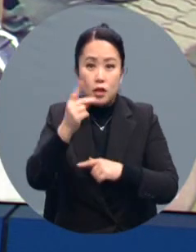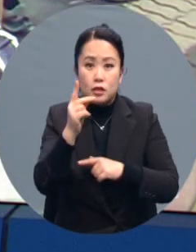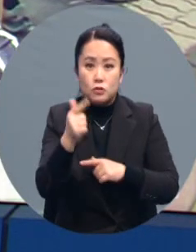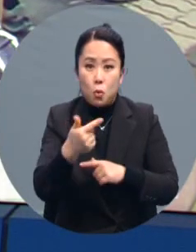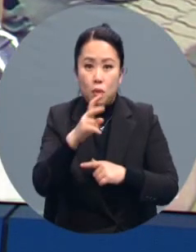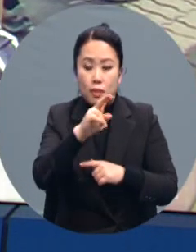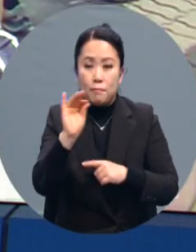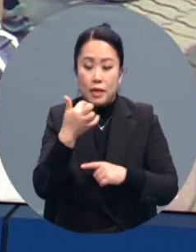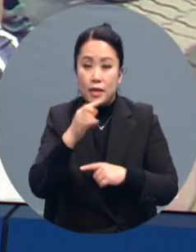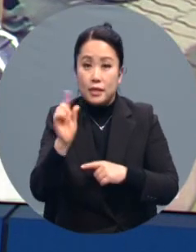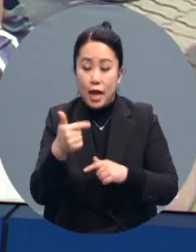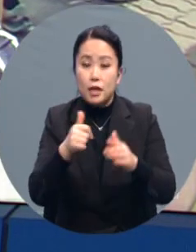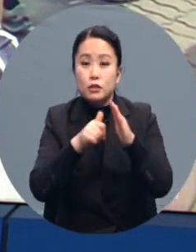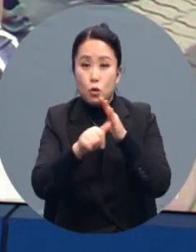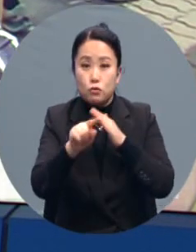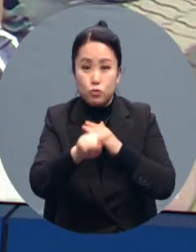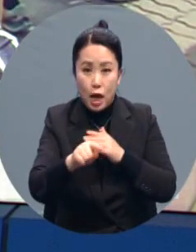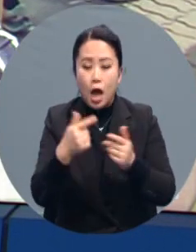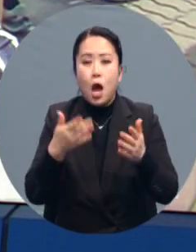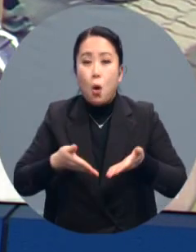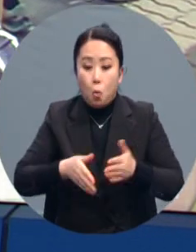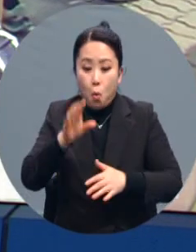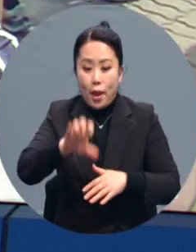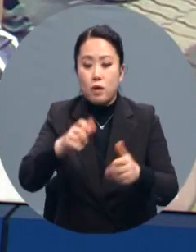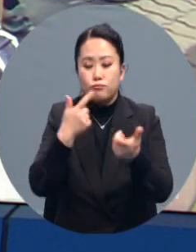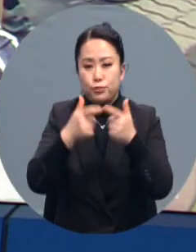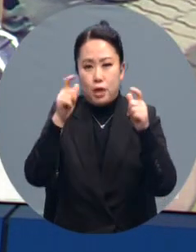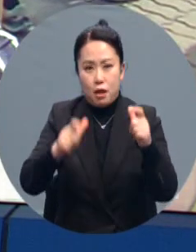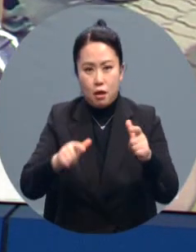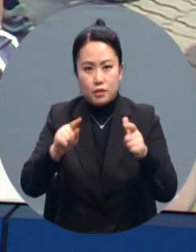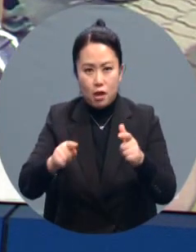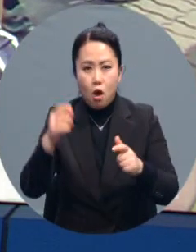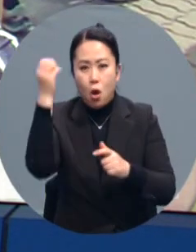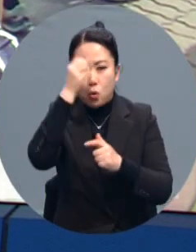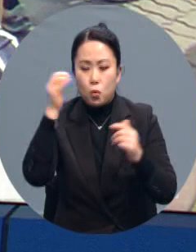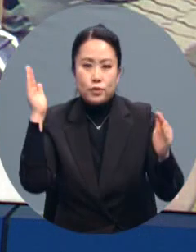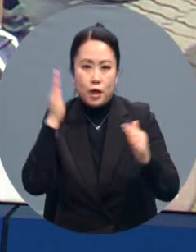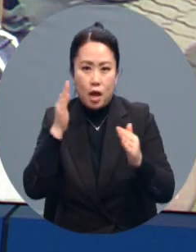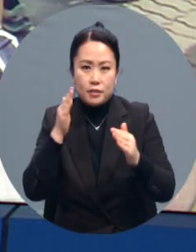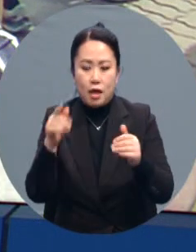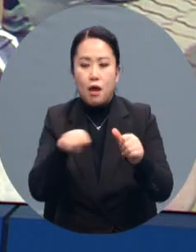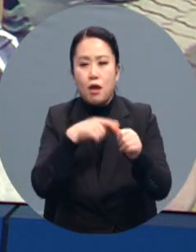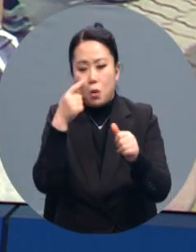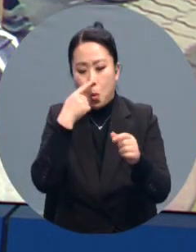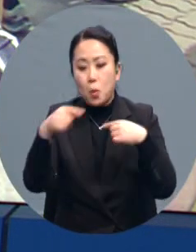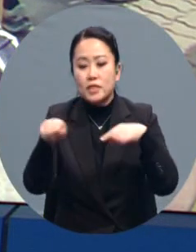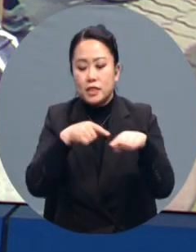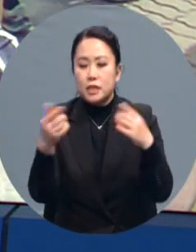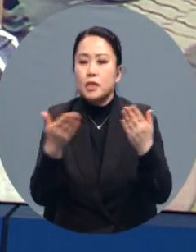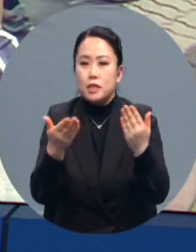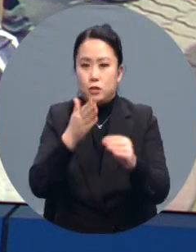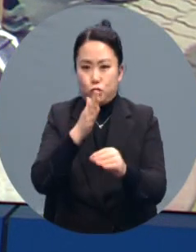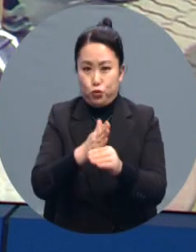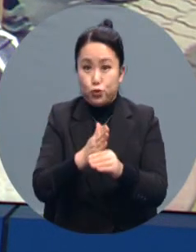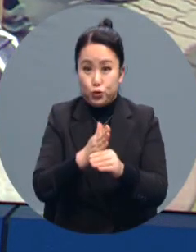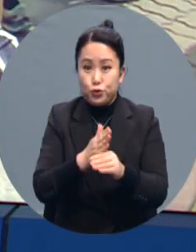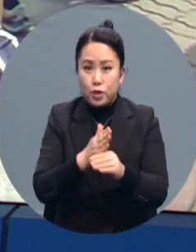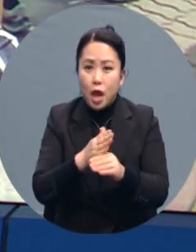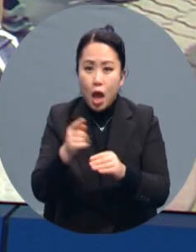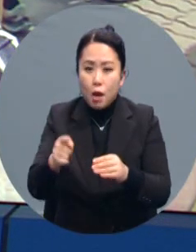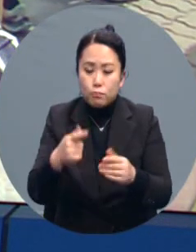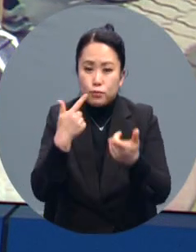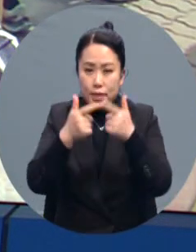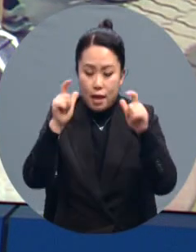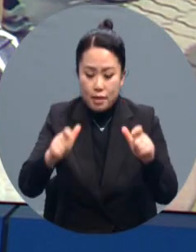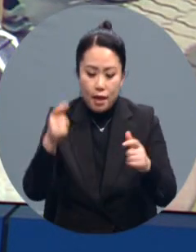있습니다. 손 코치는 부산의 야구 발전에 기여하고 싶다고 포부를 밝혔습니다. 이두원 기자가 손민환 코치를 직접 만나고